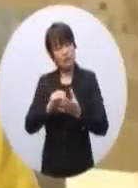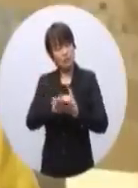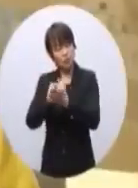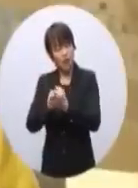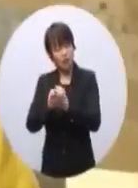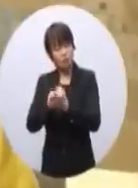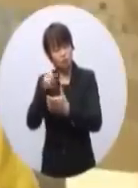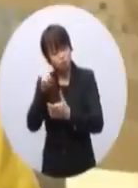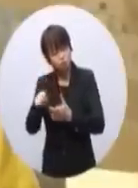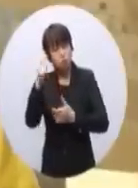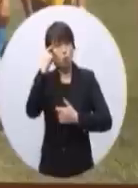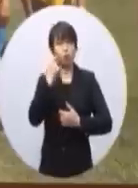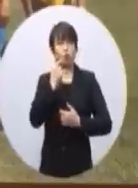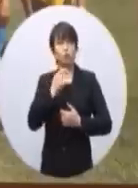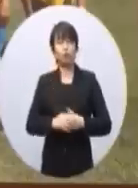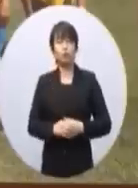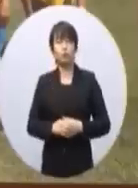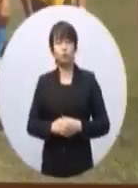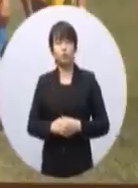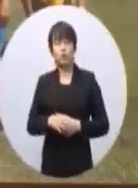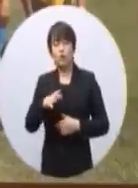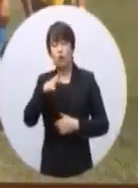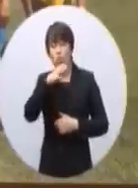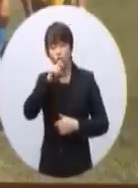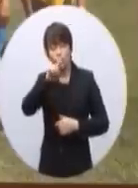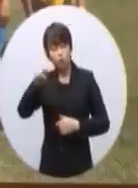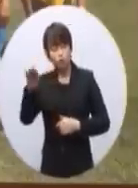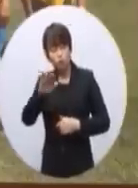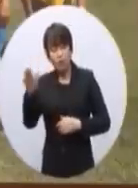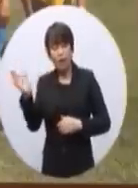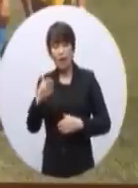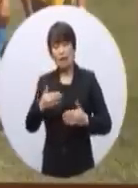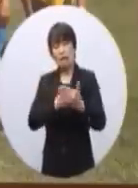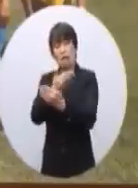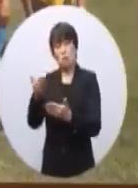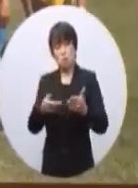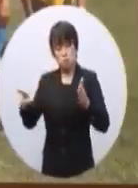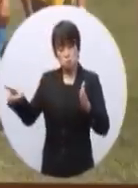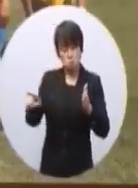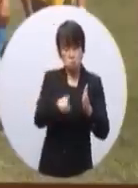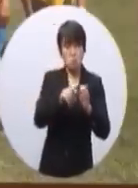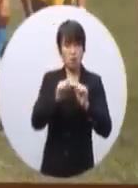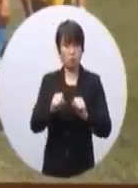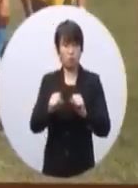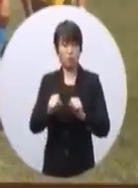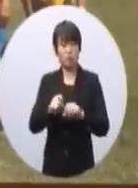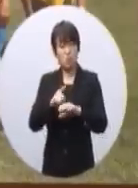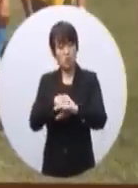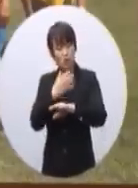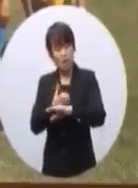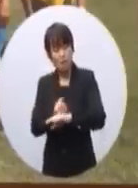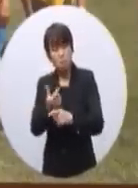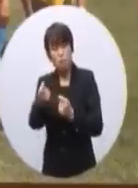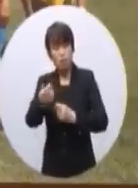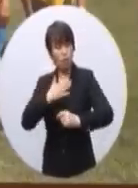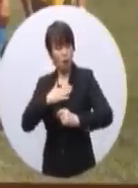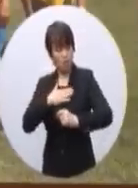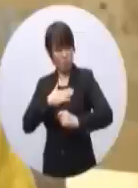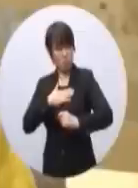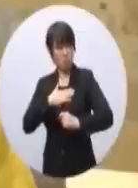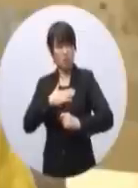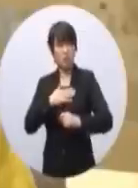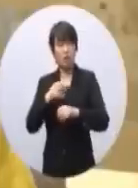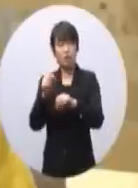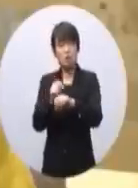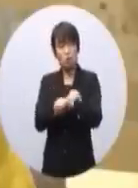に尽きるかなというふうに思ってますね。10代ぐらいから付き合ってる方もいますからね。性格も分かってますし、はい、